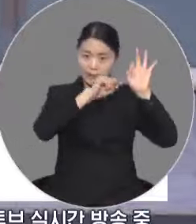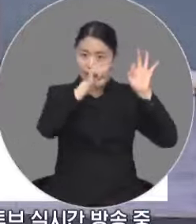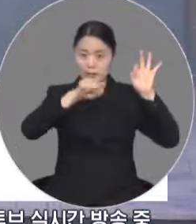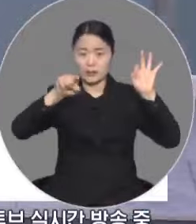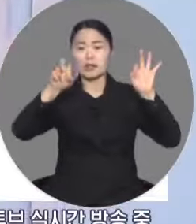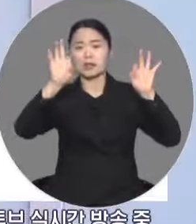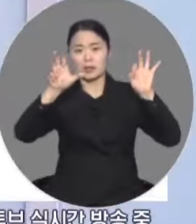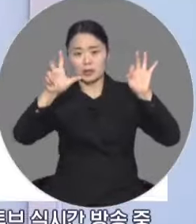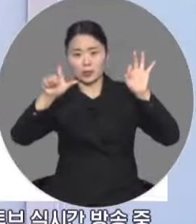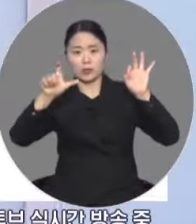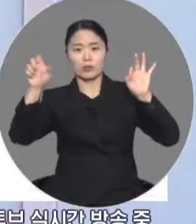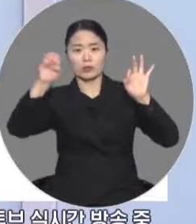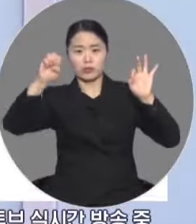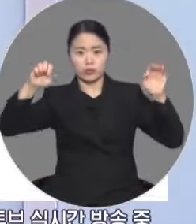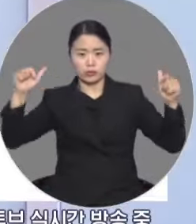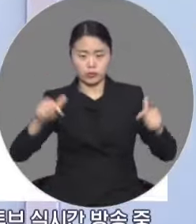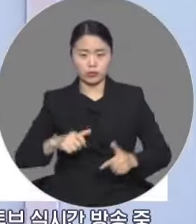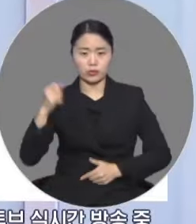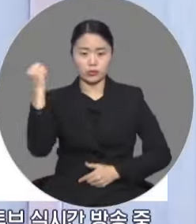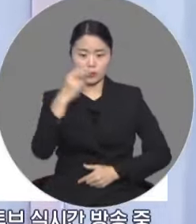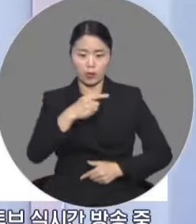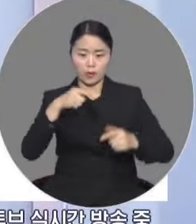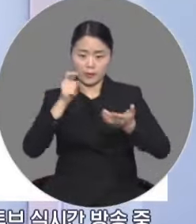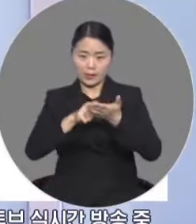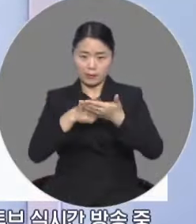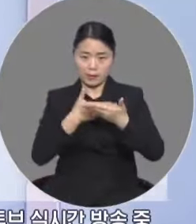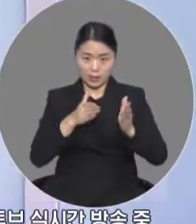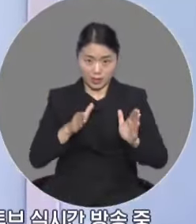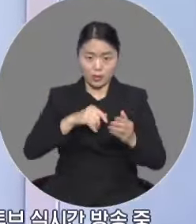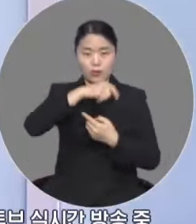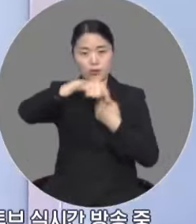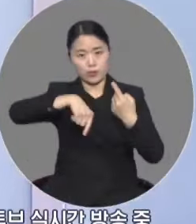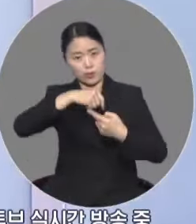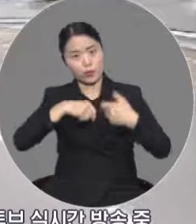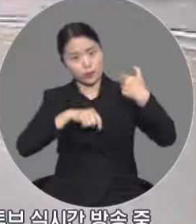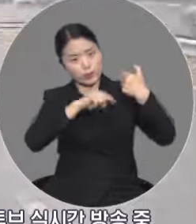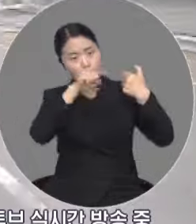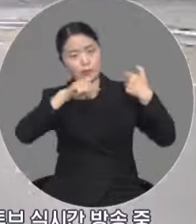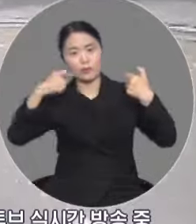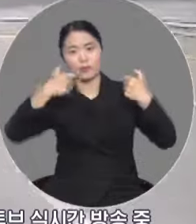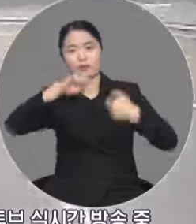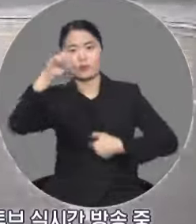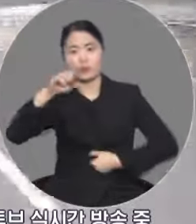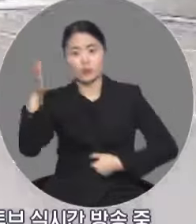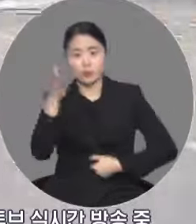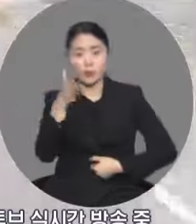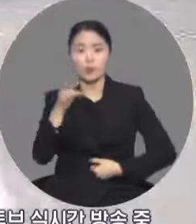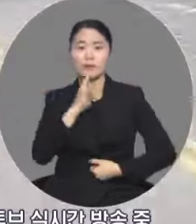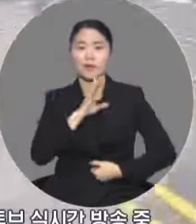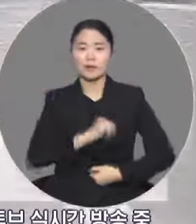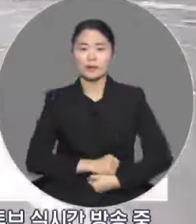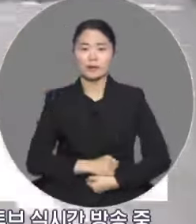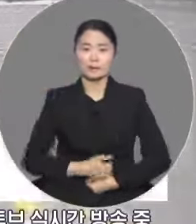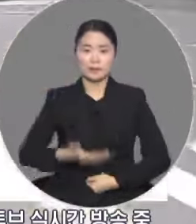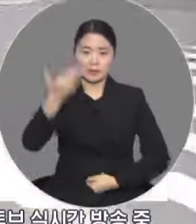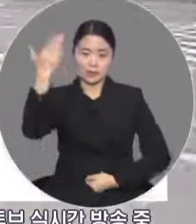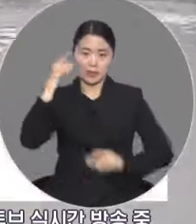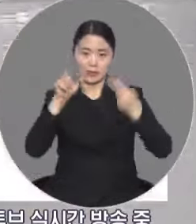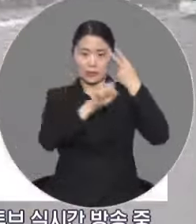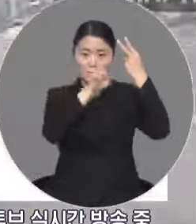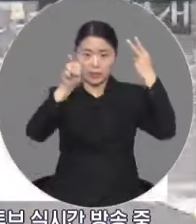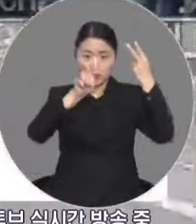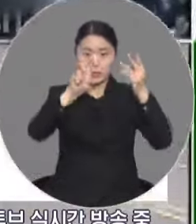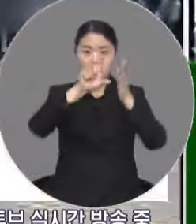가동률도 50에서 60% 수준에 머물고 있습니다. 그러다 보니 지난 24일 손목이 부분 절단된